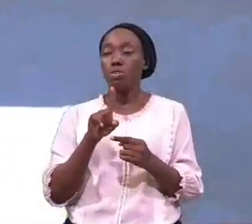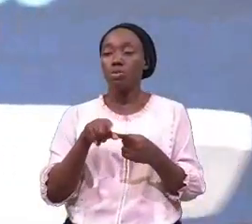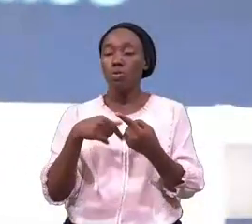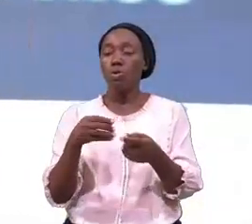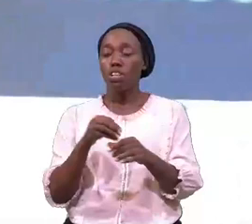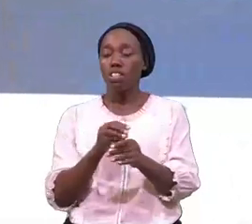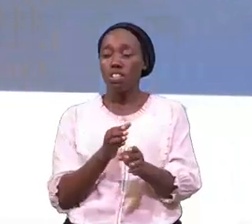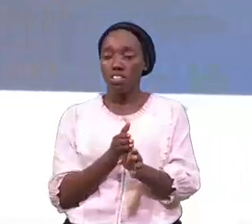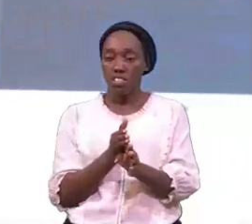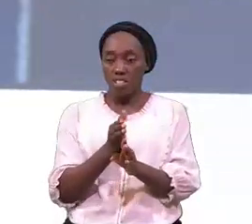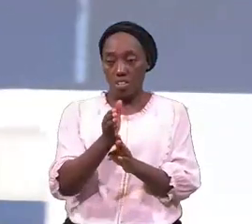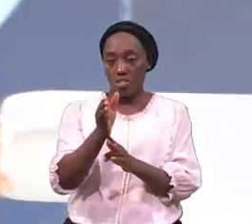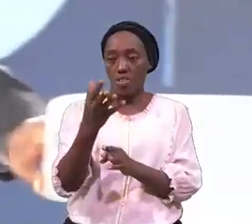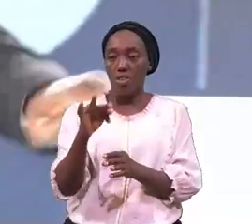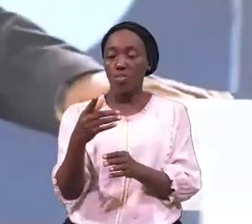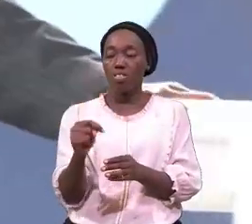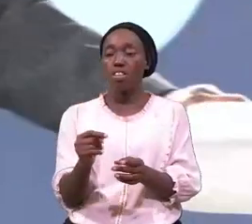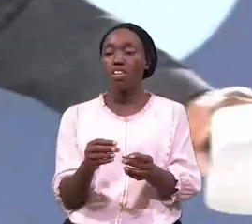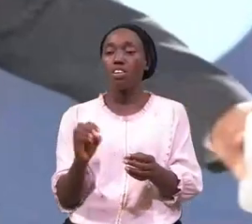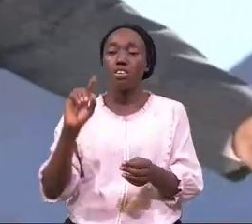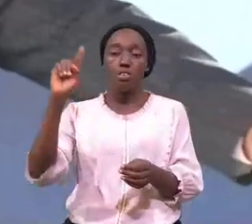C'est pourquoi tu dois aller dans la direction de la grâce de Dieu.